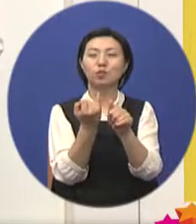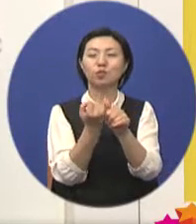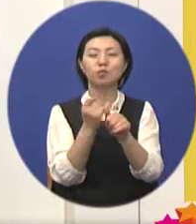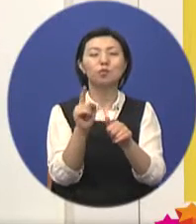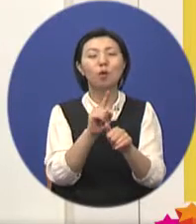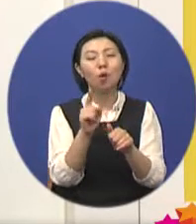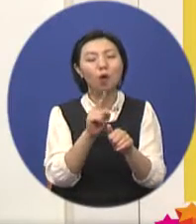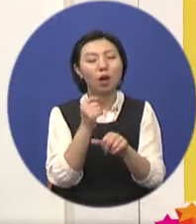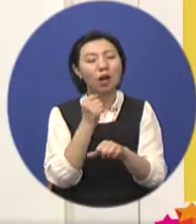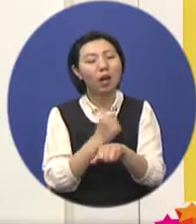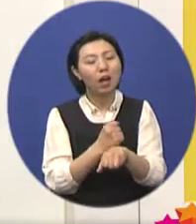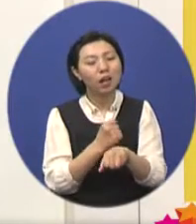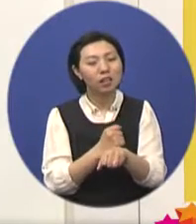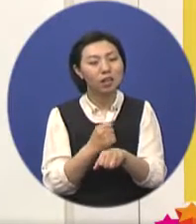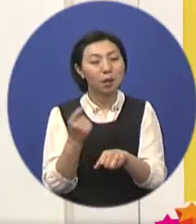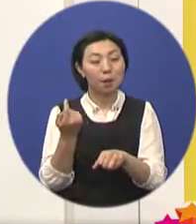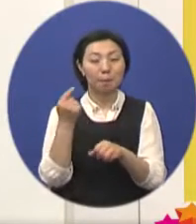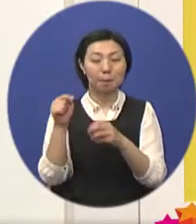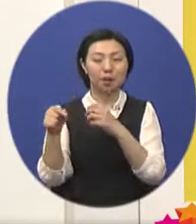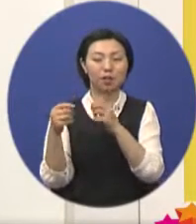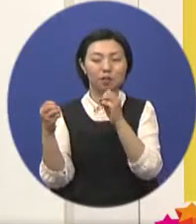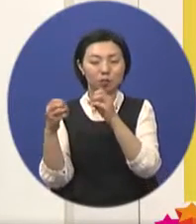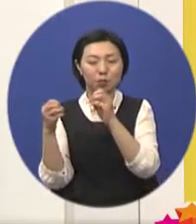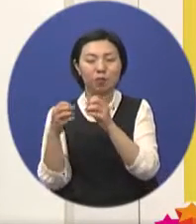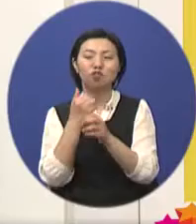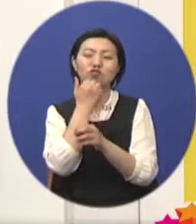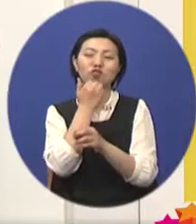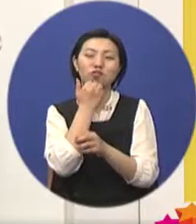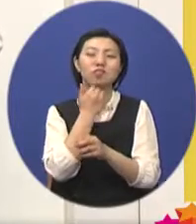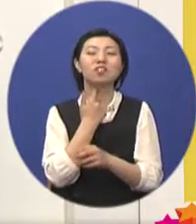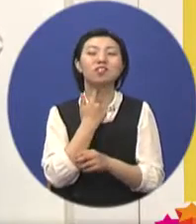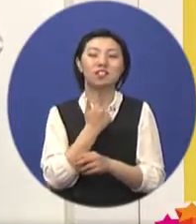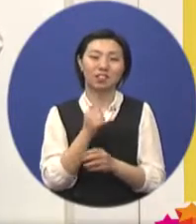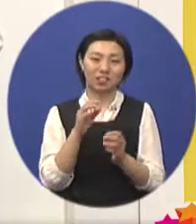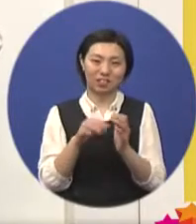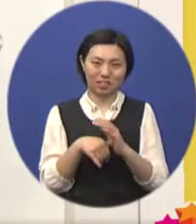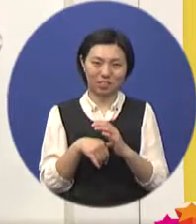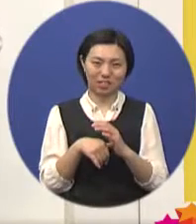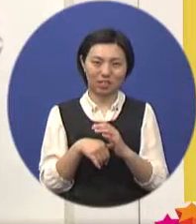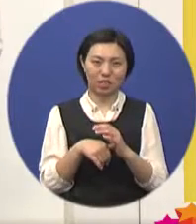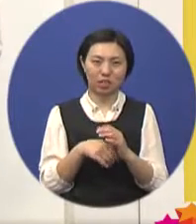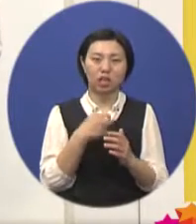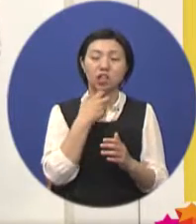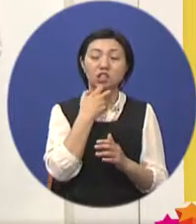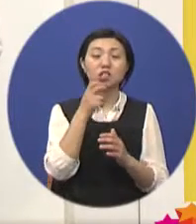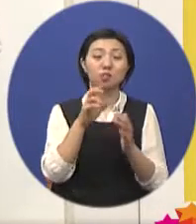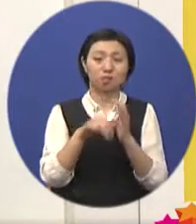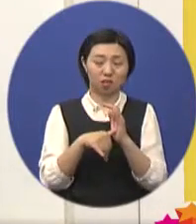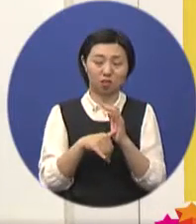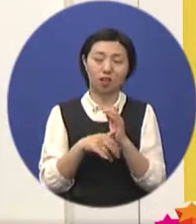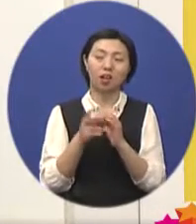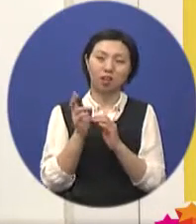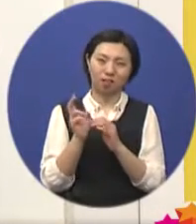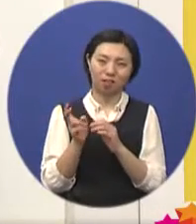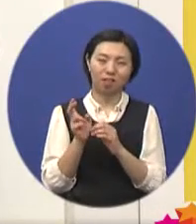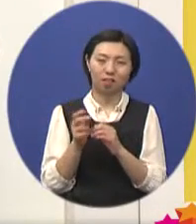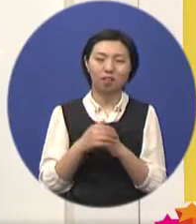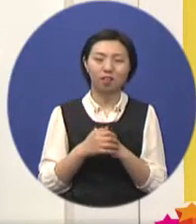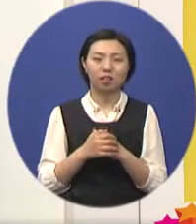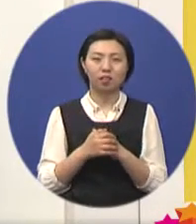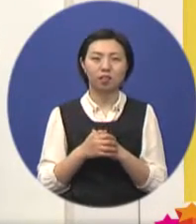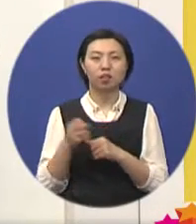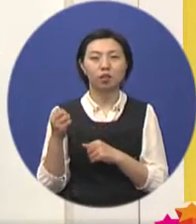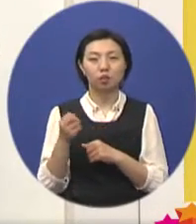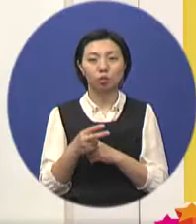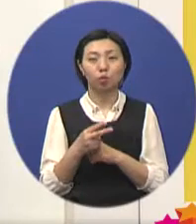막 아. 바깥에서 수근수근대고 웃고 막 그랬잖아요. 아. 그때 아니, 70대신데 그러시구나. 맞아요. 그리고요 네.